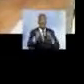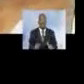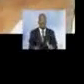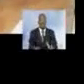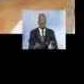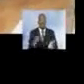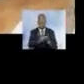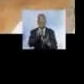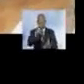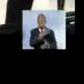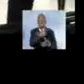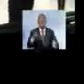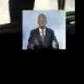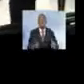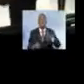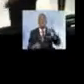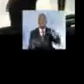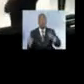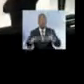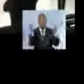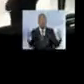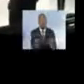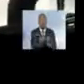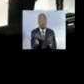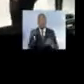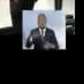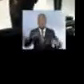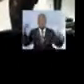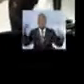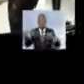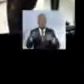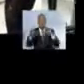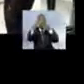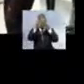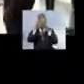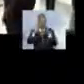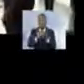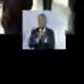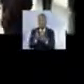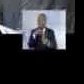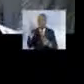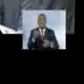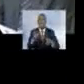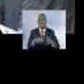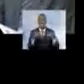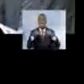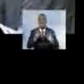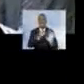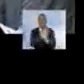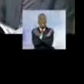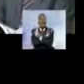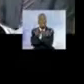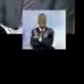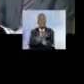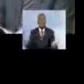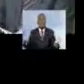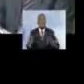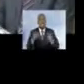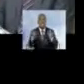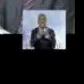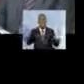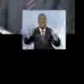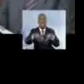légères et de petit calibre. La réhabilitation de ces sites s'inscrit dans le cadre du renforcement de la sécurité physique des sites de stockage